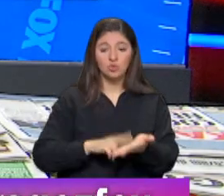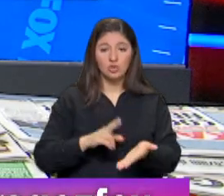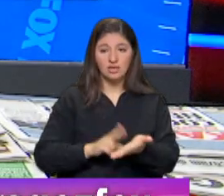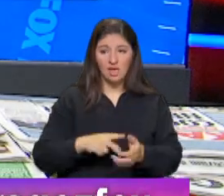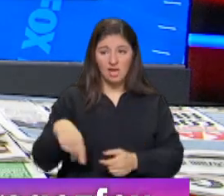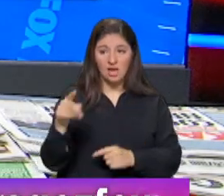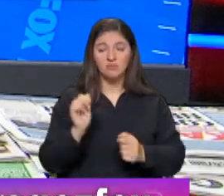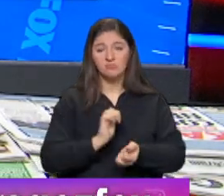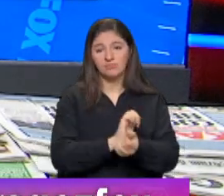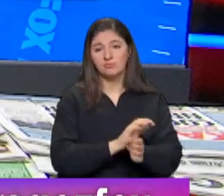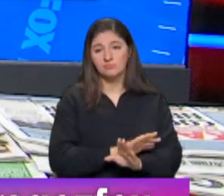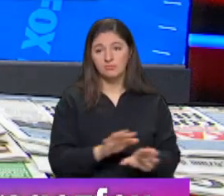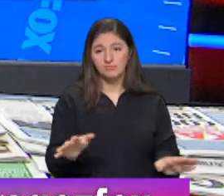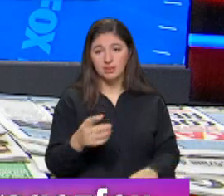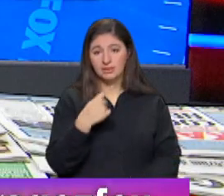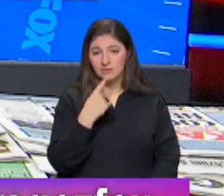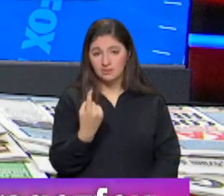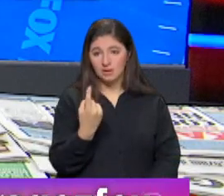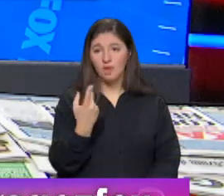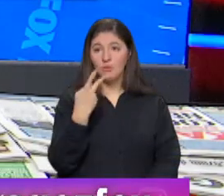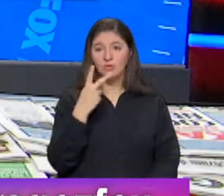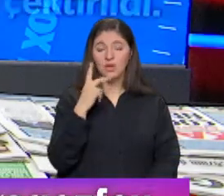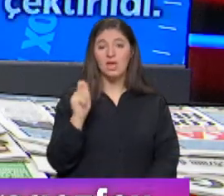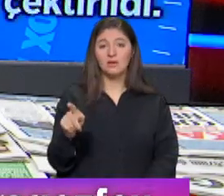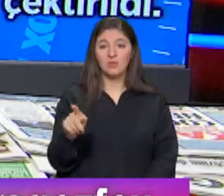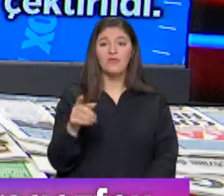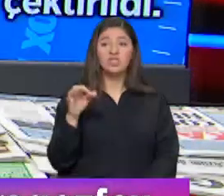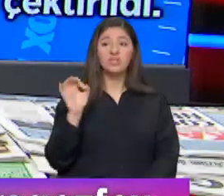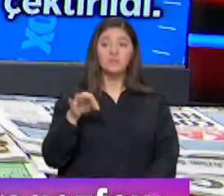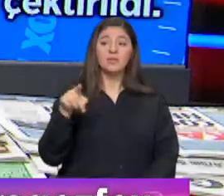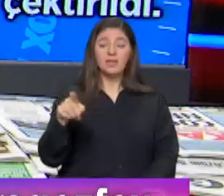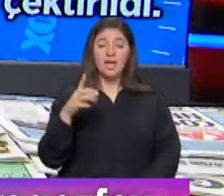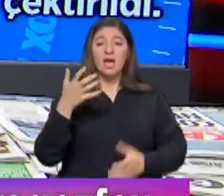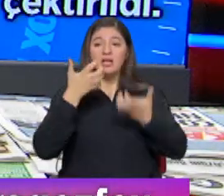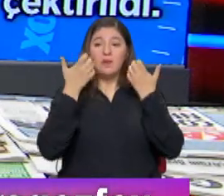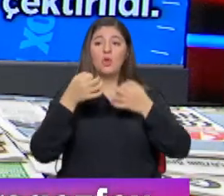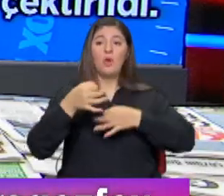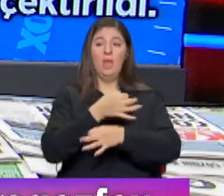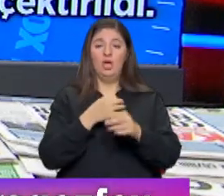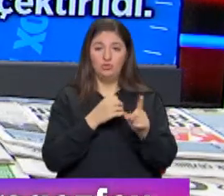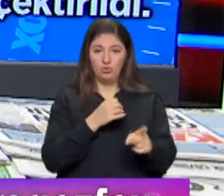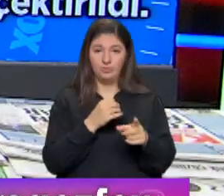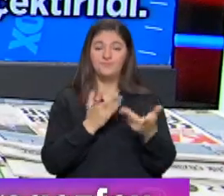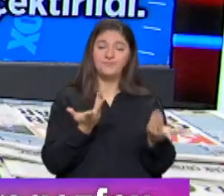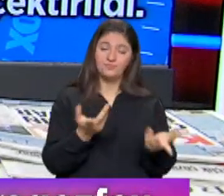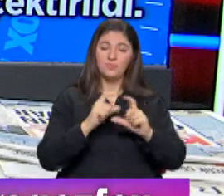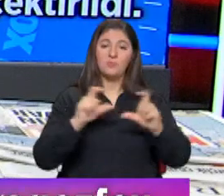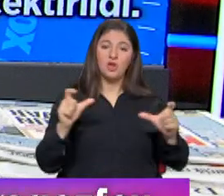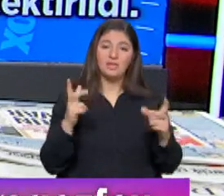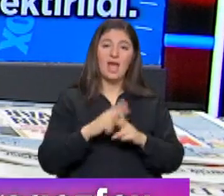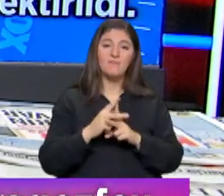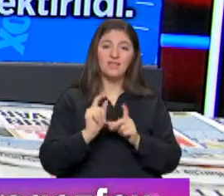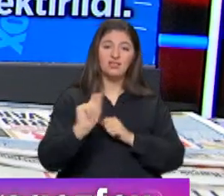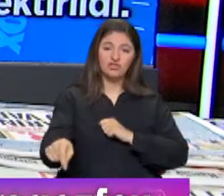üyesini tutukladı diye yapıyor bu açıklamayı ve şimdi de kaplan operasyonu ve manşeti